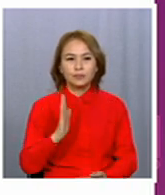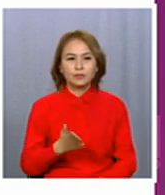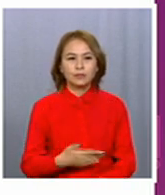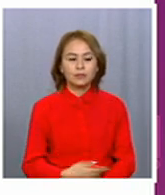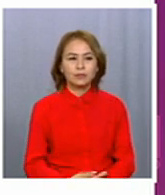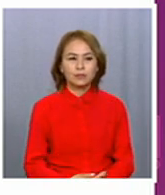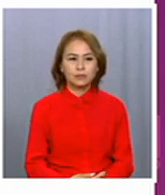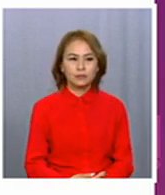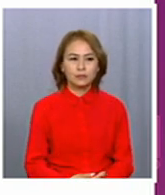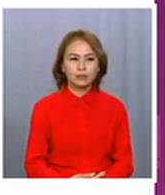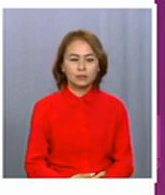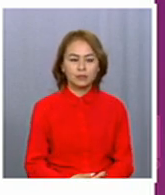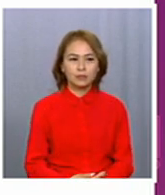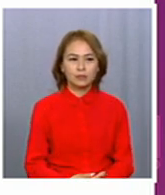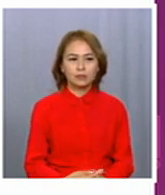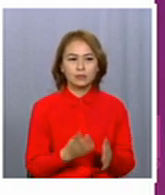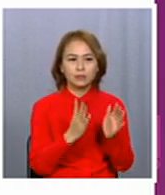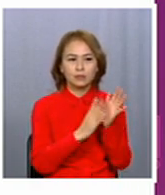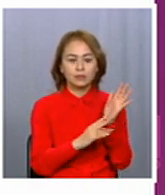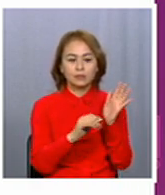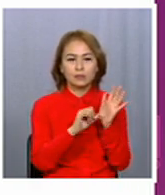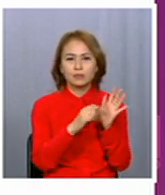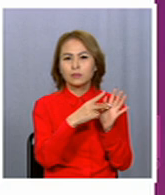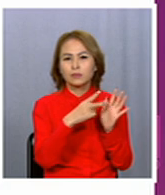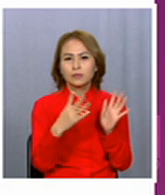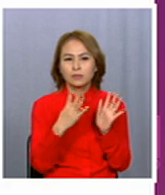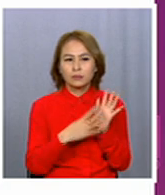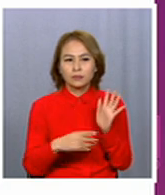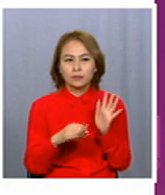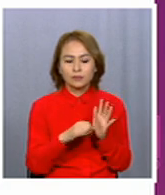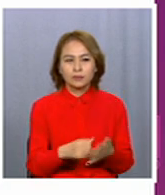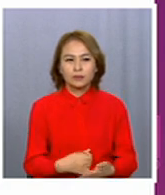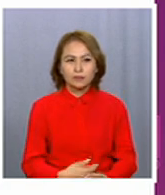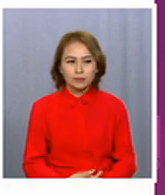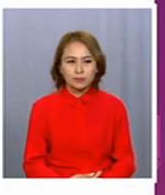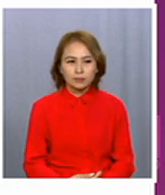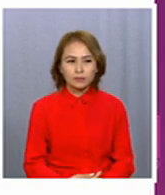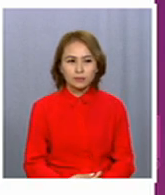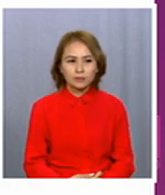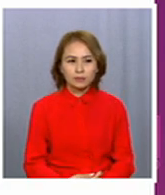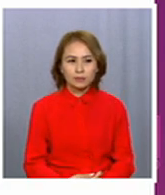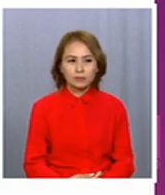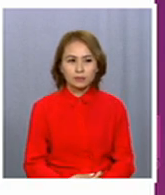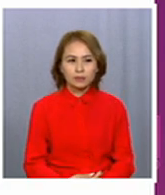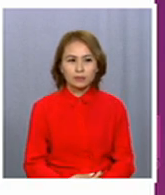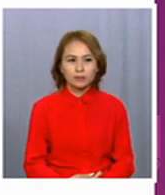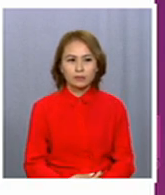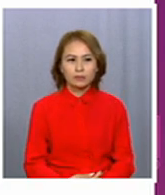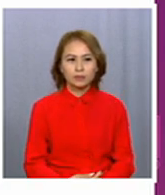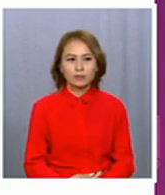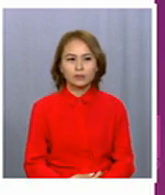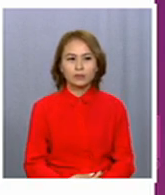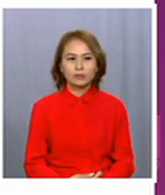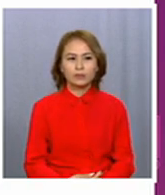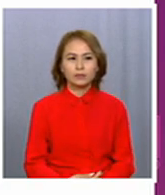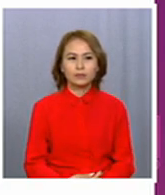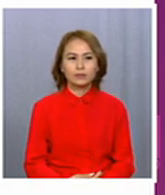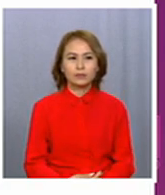теңестіреміз. 96 тең 96-ға. Демек, теңдеуді дұрыс шығардық.